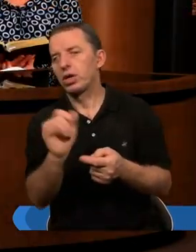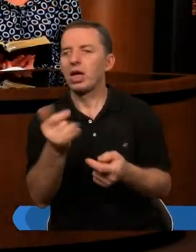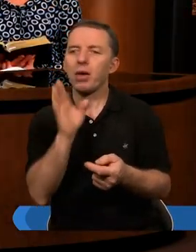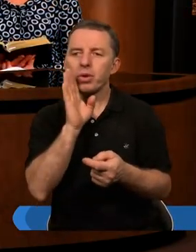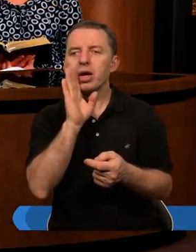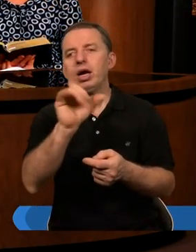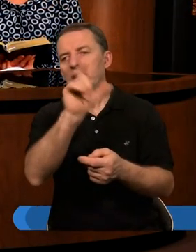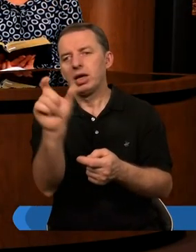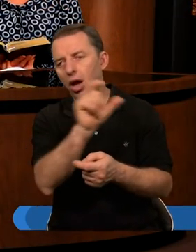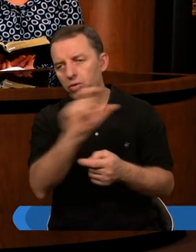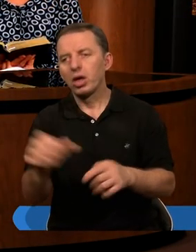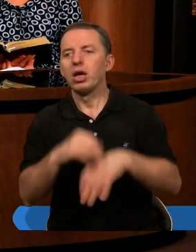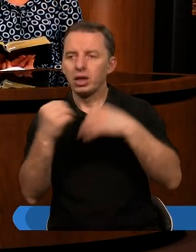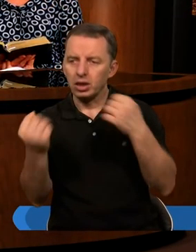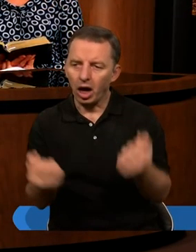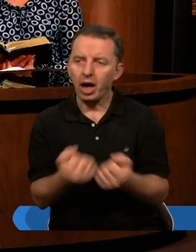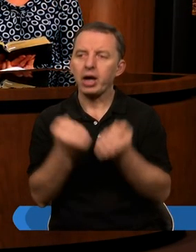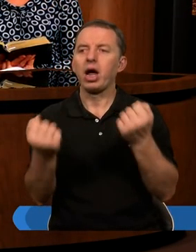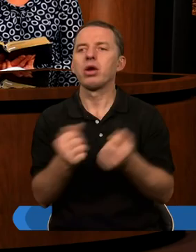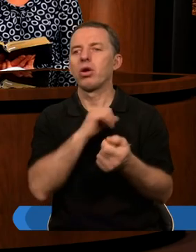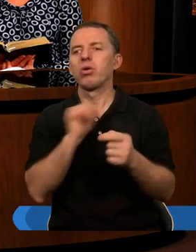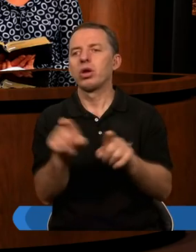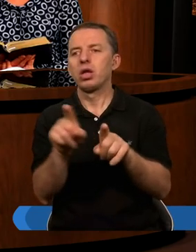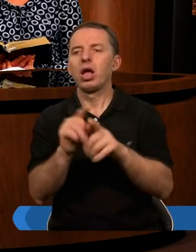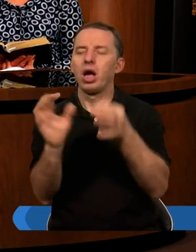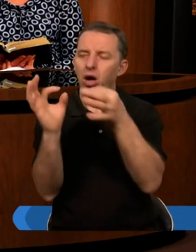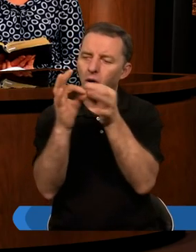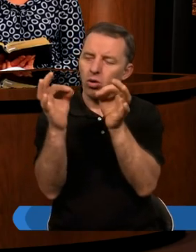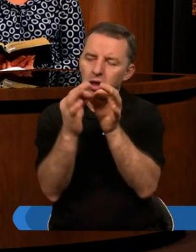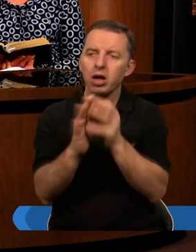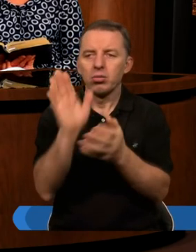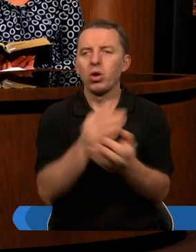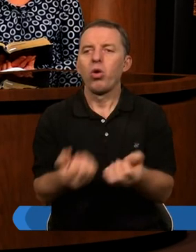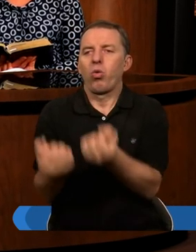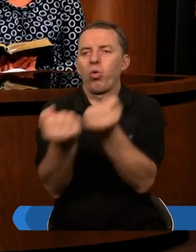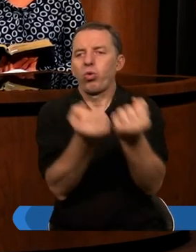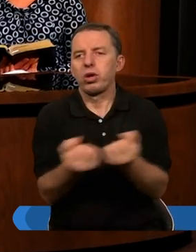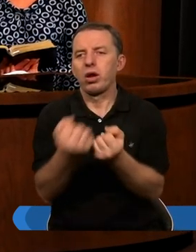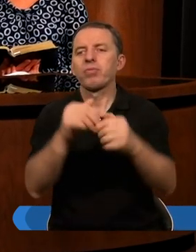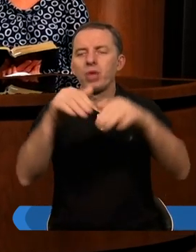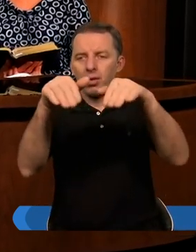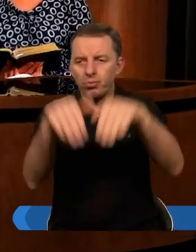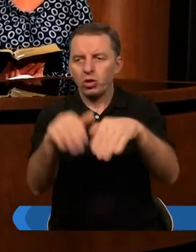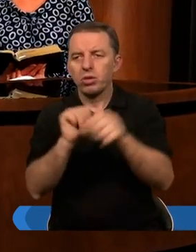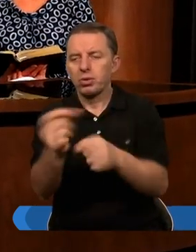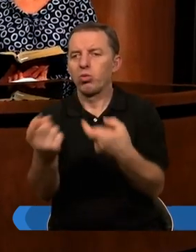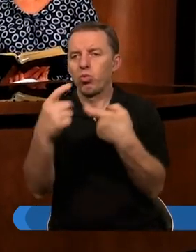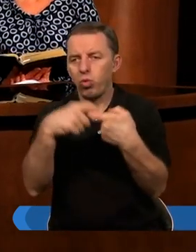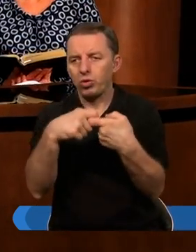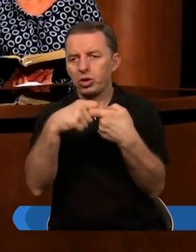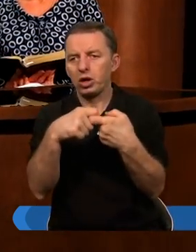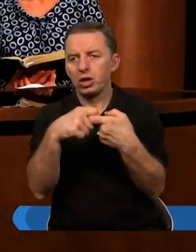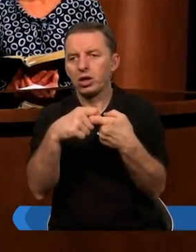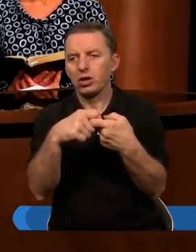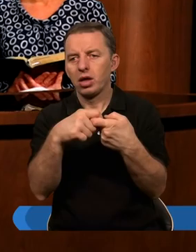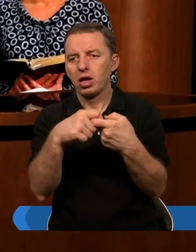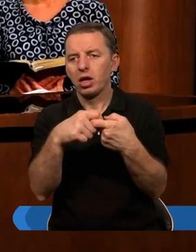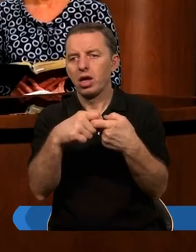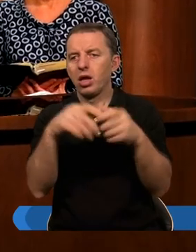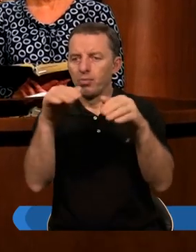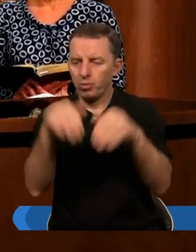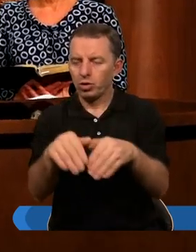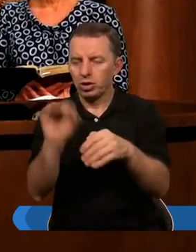cały czas starać się jednak te relacje z Bogiem utrzymywać i wtedy może być łatwiej. Ja